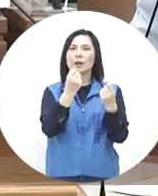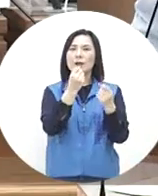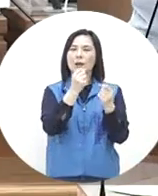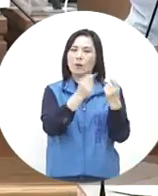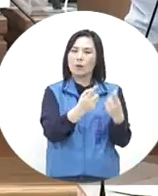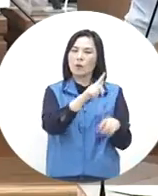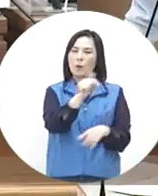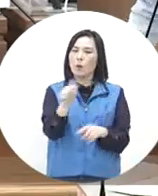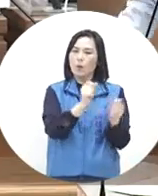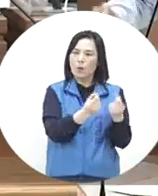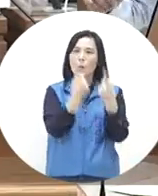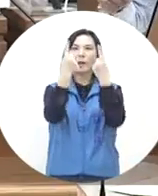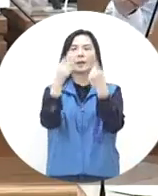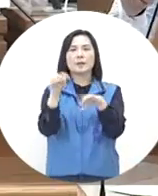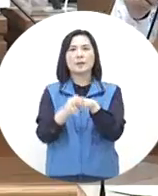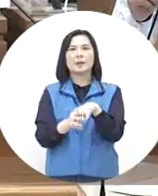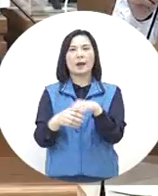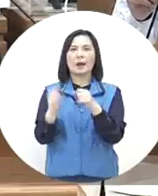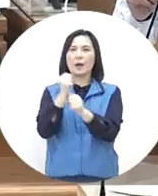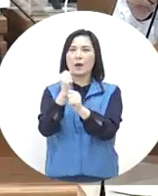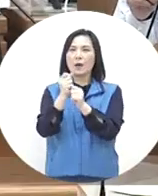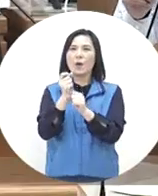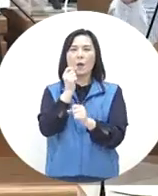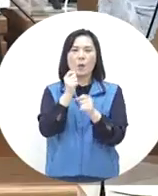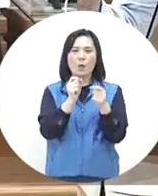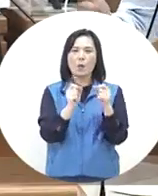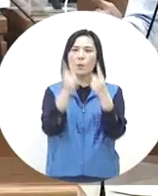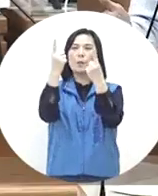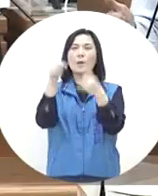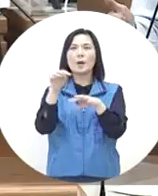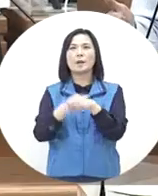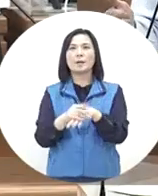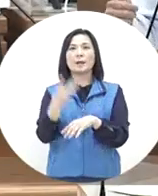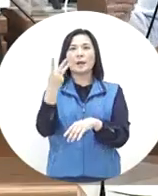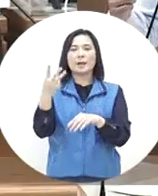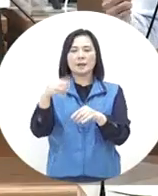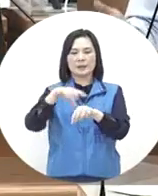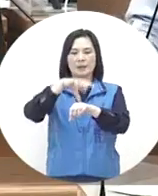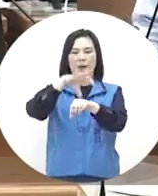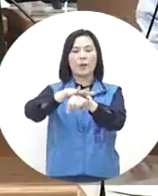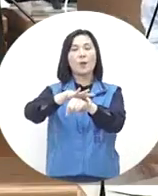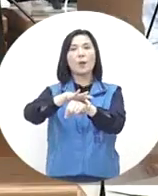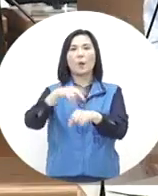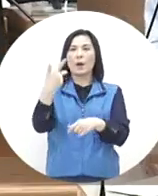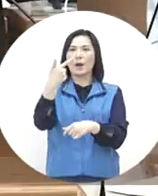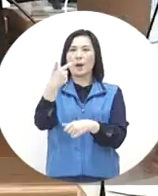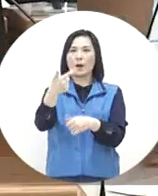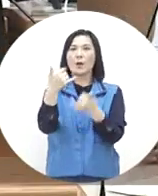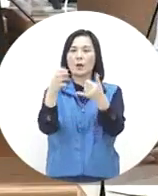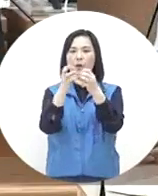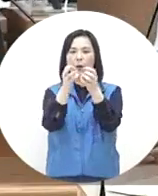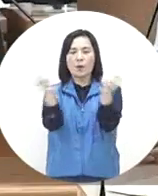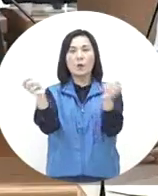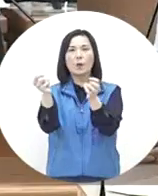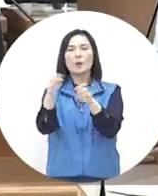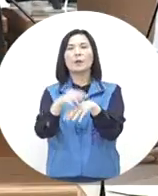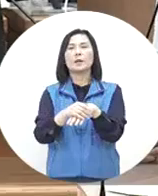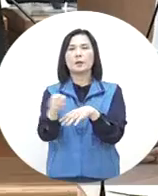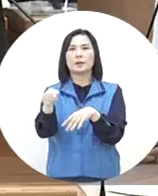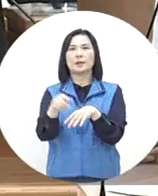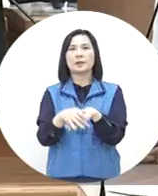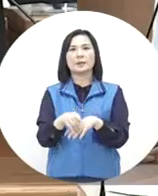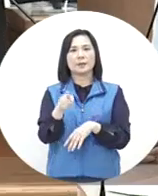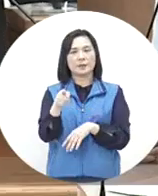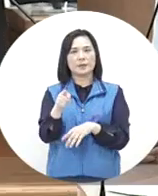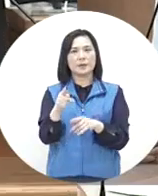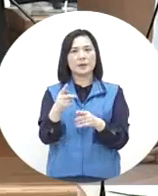啦、调涨，我追加预算要追加五六十亿， 三环六线嘛、 黑龙三万六线，其中我说你最关心的